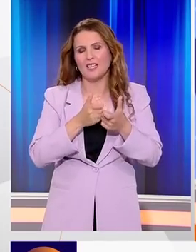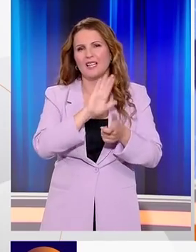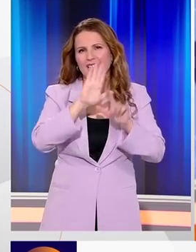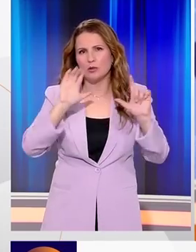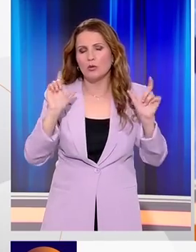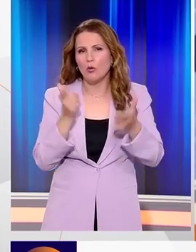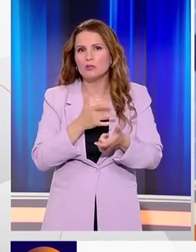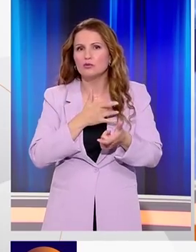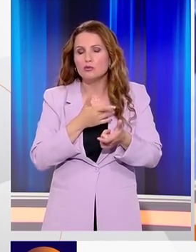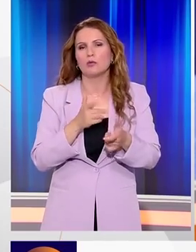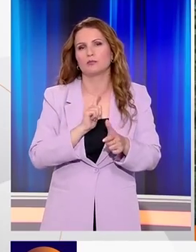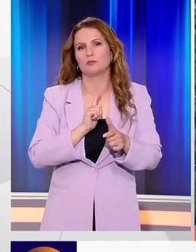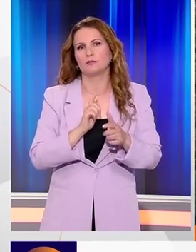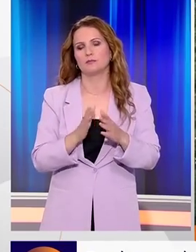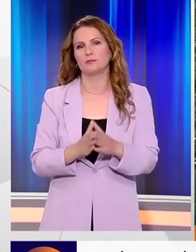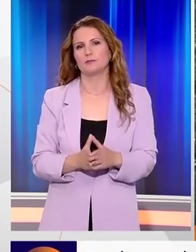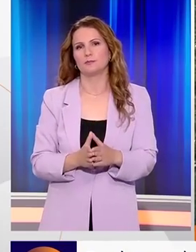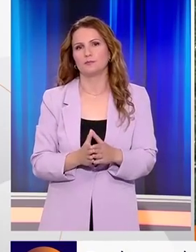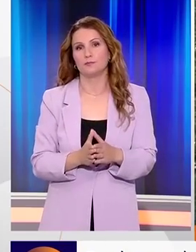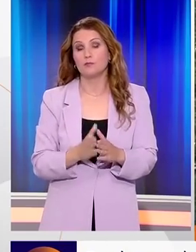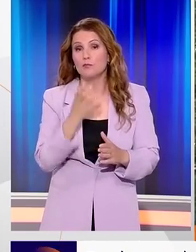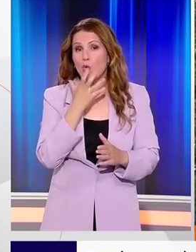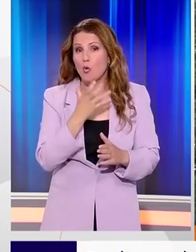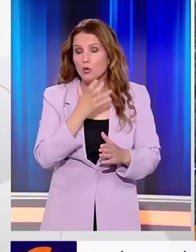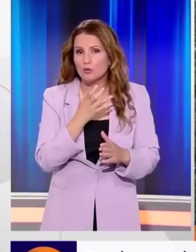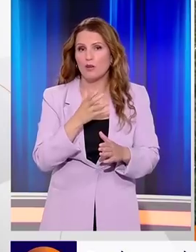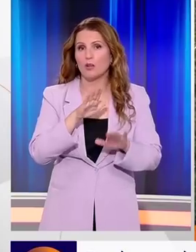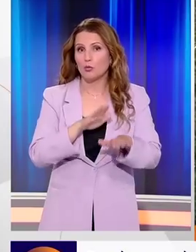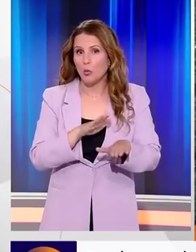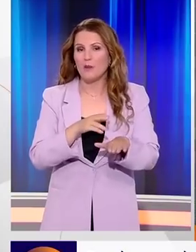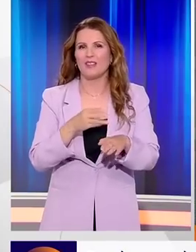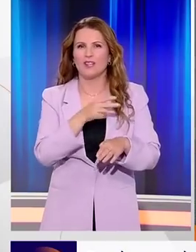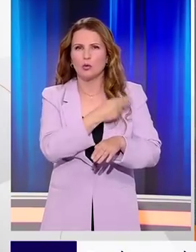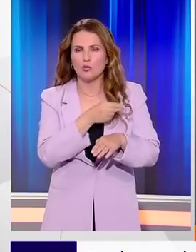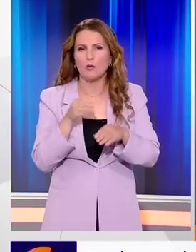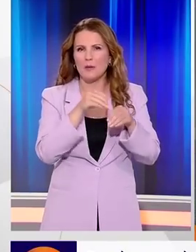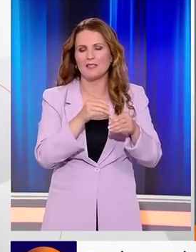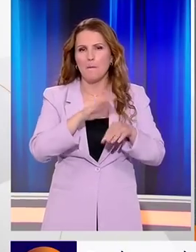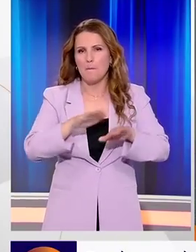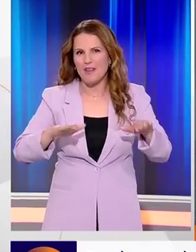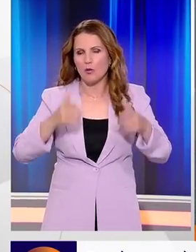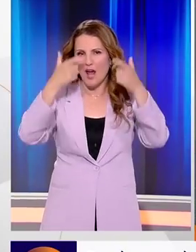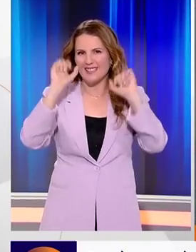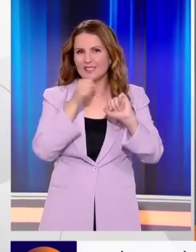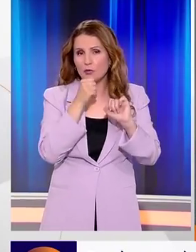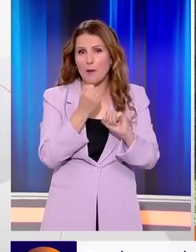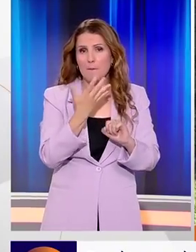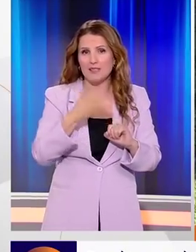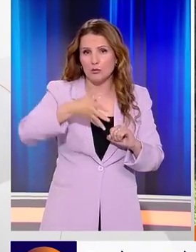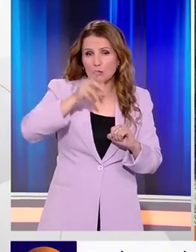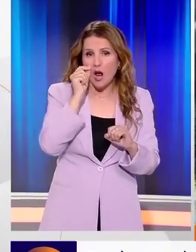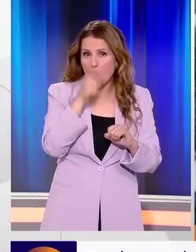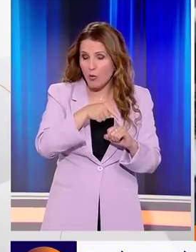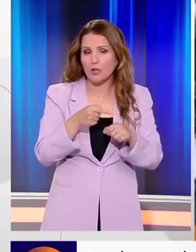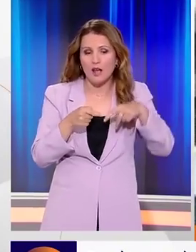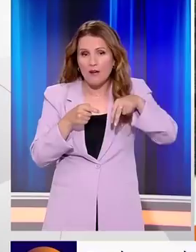και ολόκληρη γειτονιά. Σε κρίσιμη κατάσταση εξακολουθεί να νοσηλεύεται στο Πέδον η Αγία Σοφία ο 5χρονος που καταπλακώθηκε